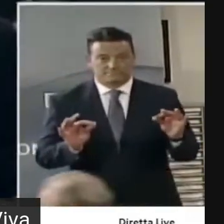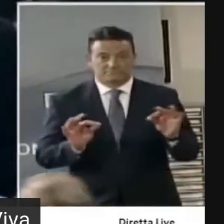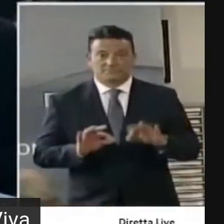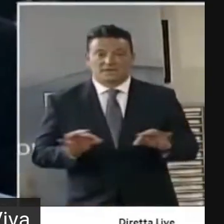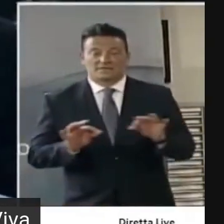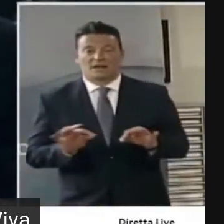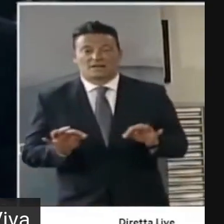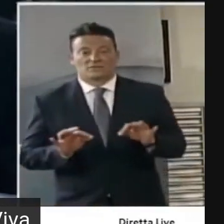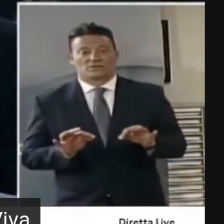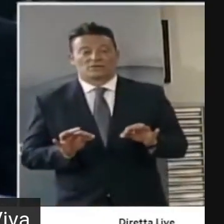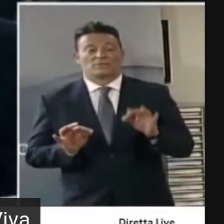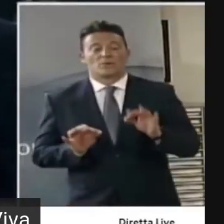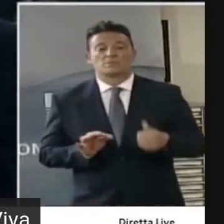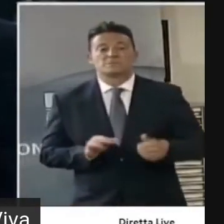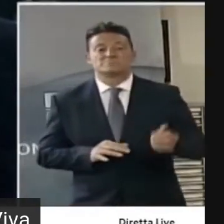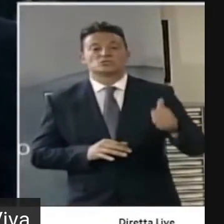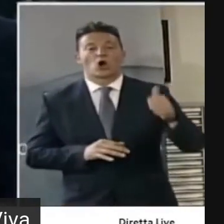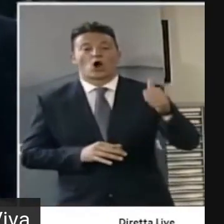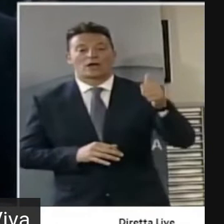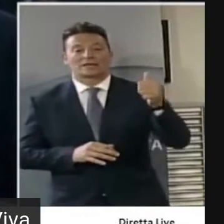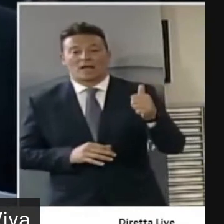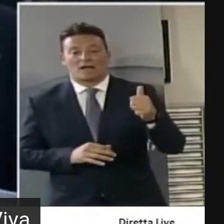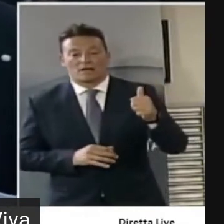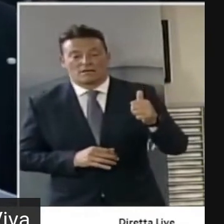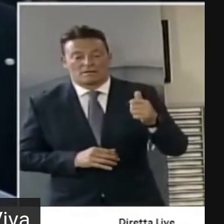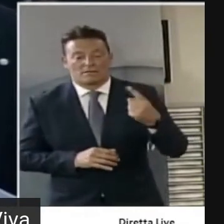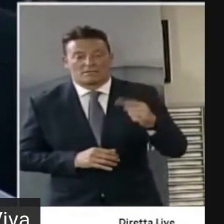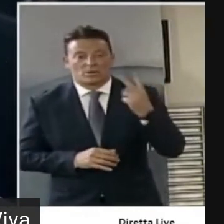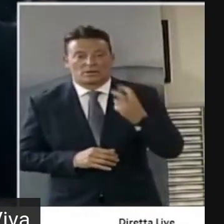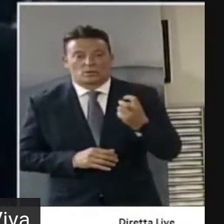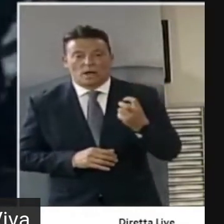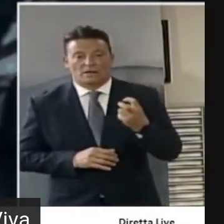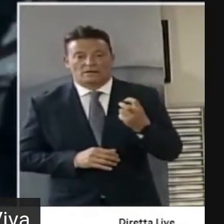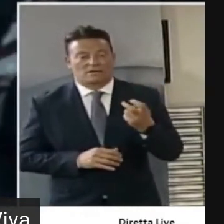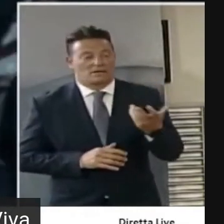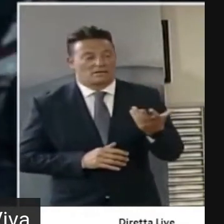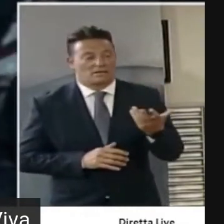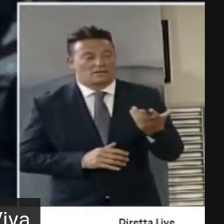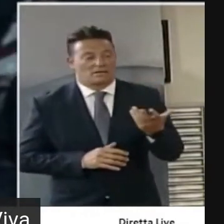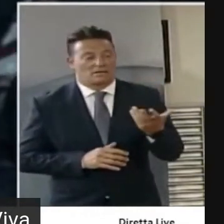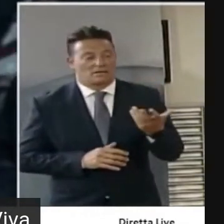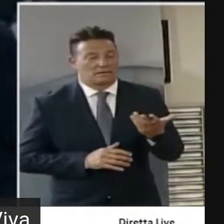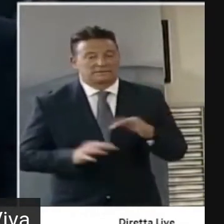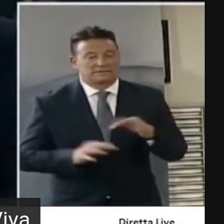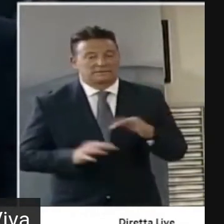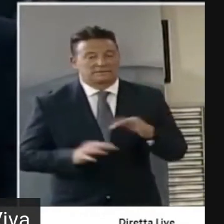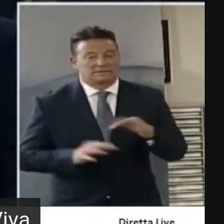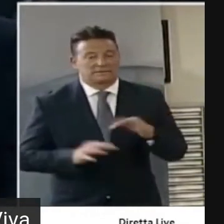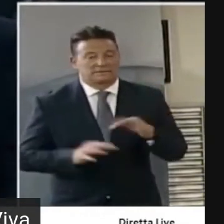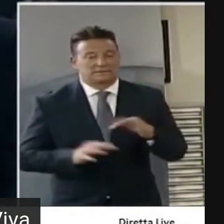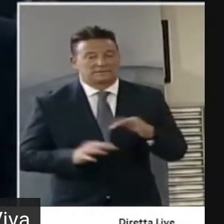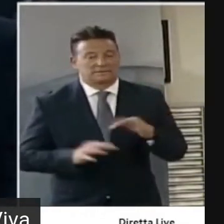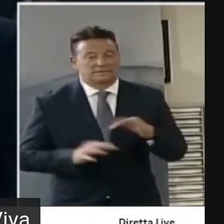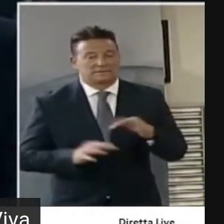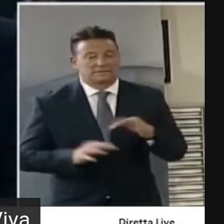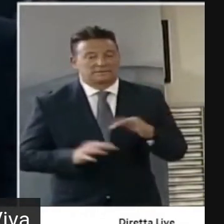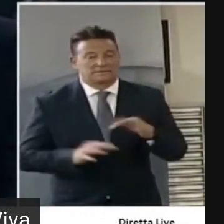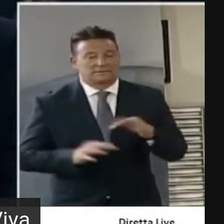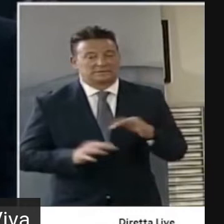Si stanno definendo le priorità per quanto riguarda, diciamo, il sistema viario.